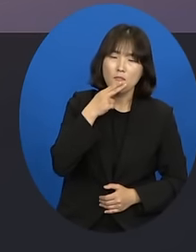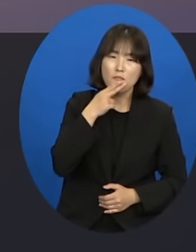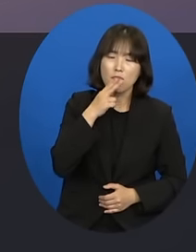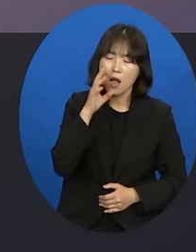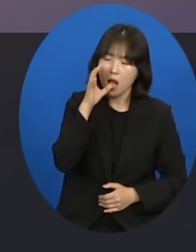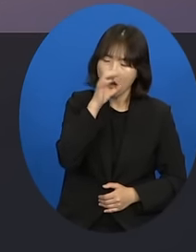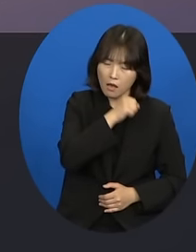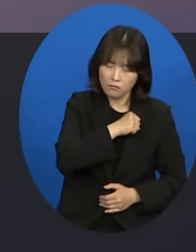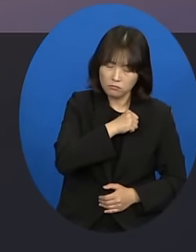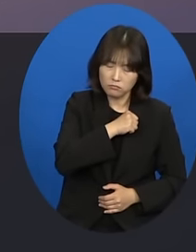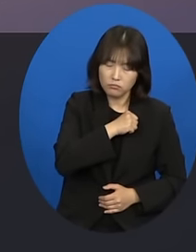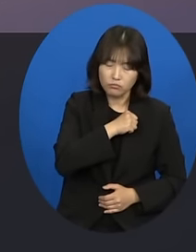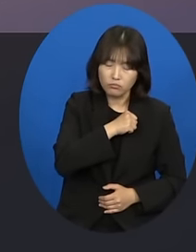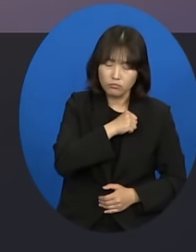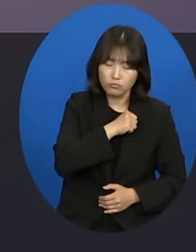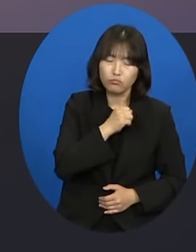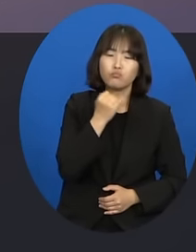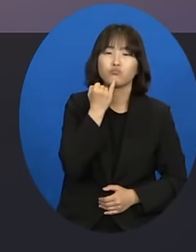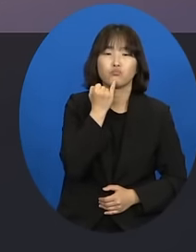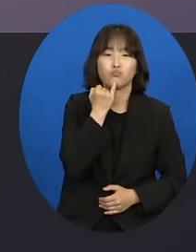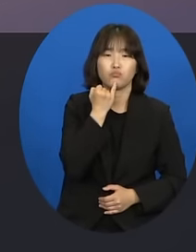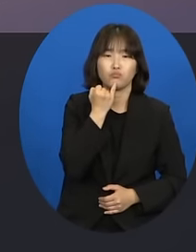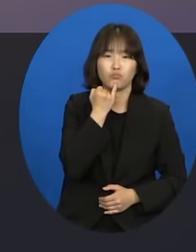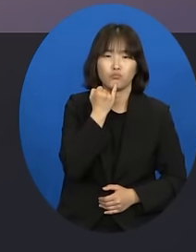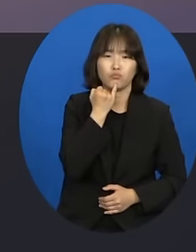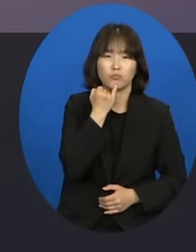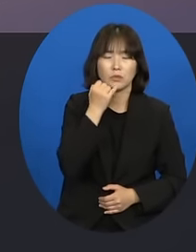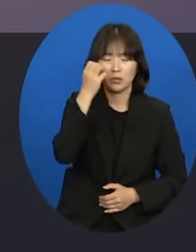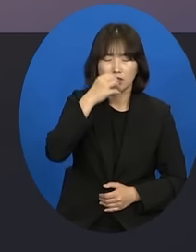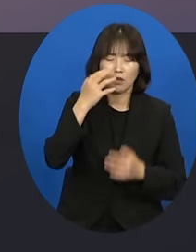그냥 엉엉 울어도 돼요.